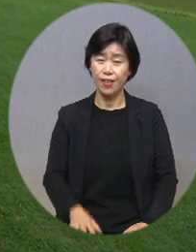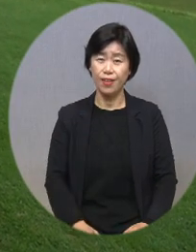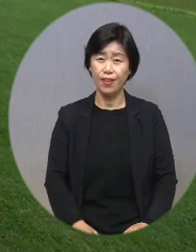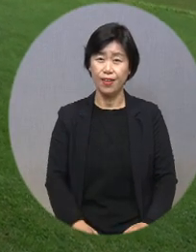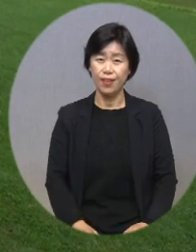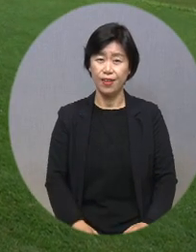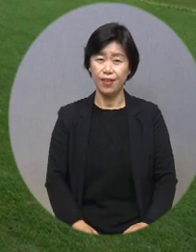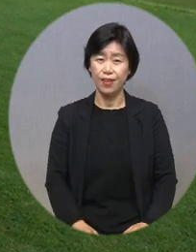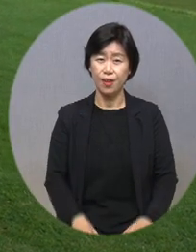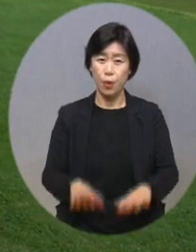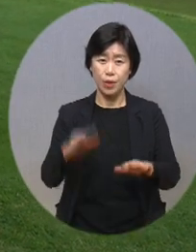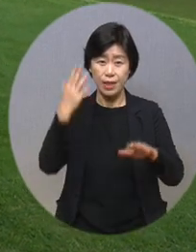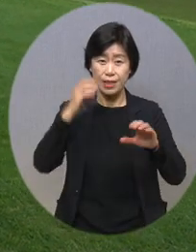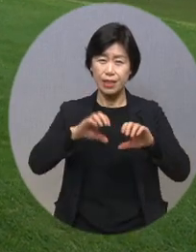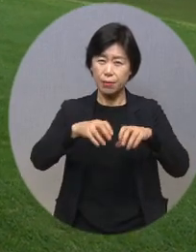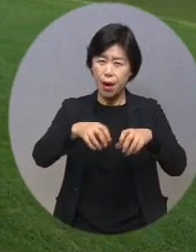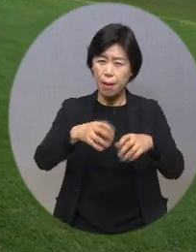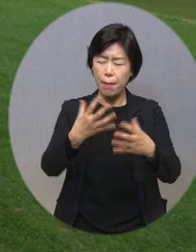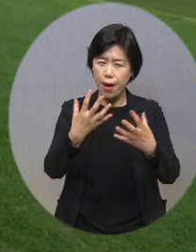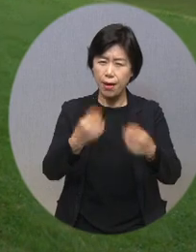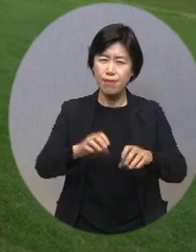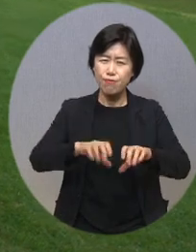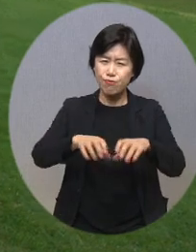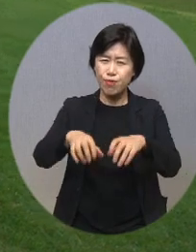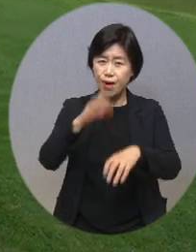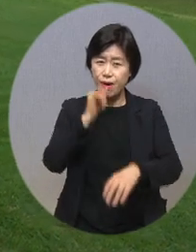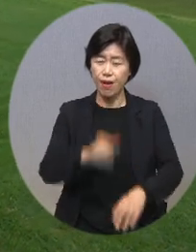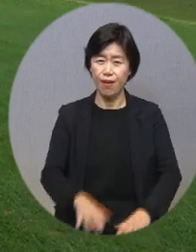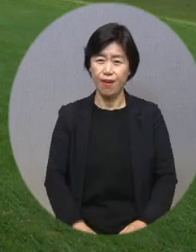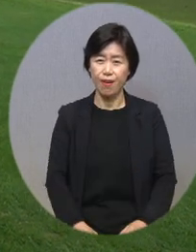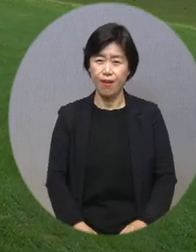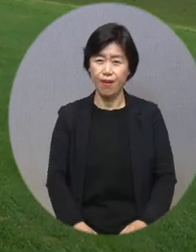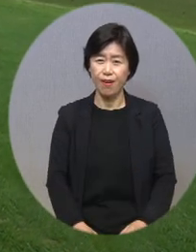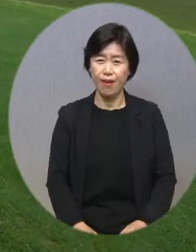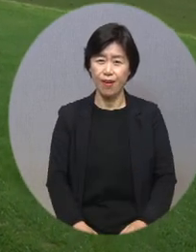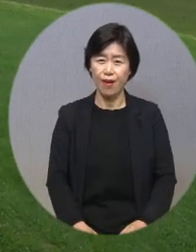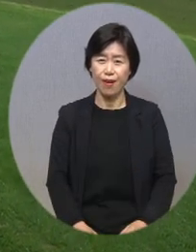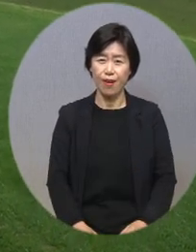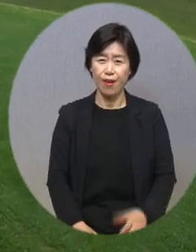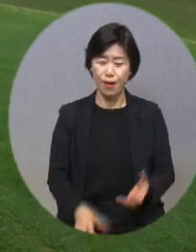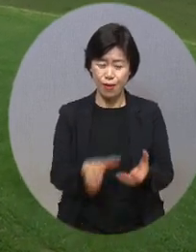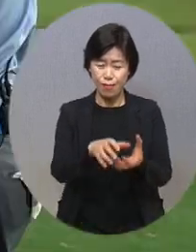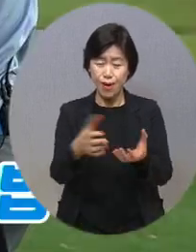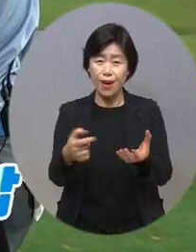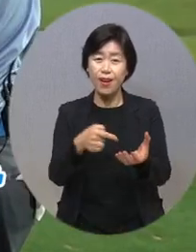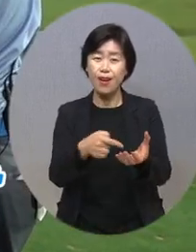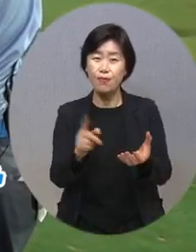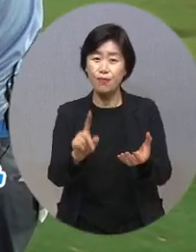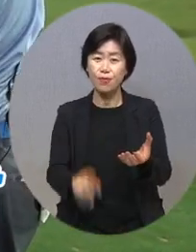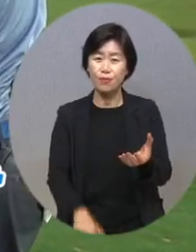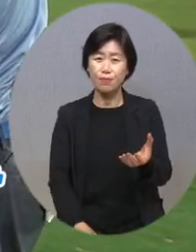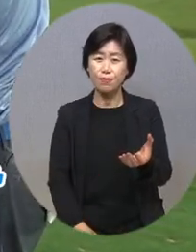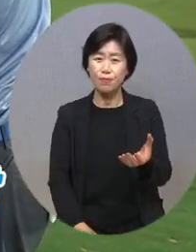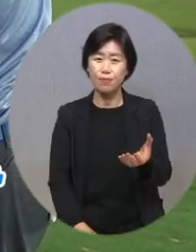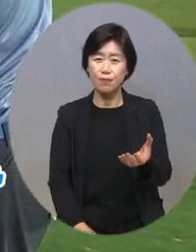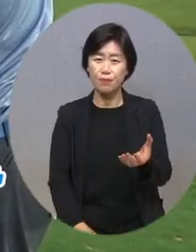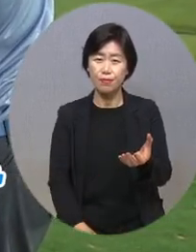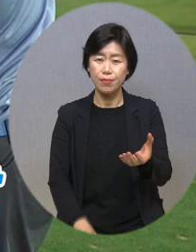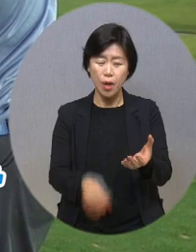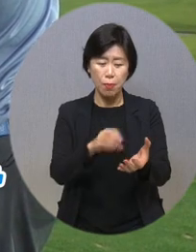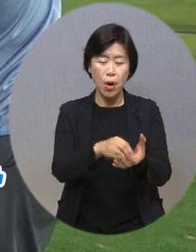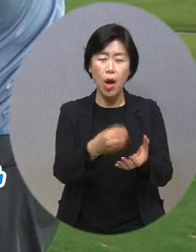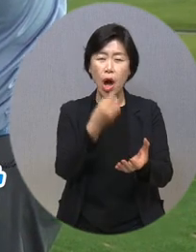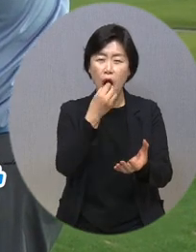제작진 오늘 김밥 많이 만들었네. 아니 김밥 좀 맛있게 싸주세요. 김이 도대체 김밥? 아까랑 비슷하네요 모양이. 먼저 이게